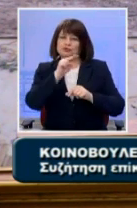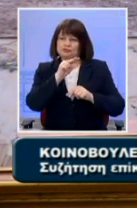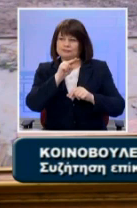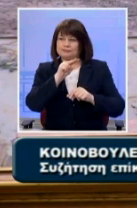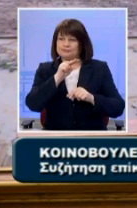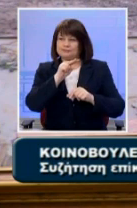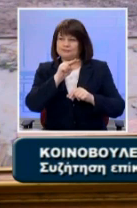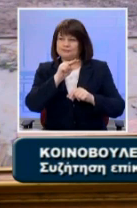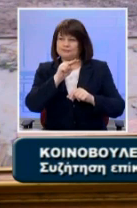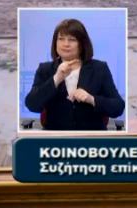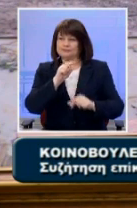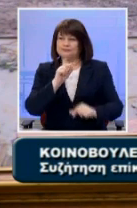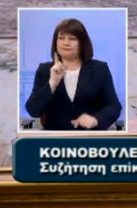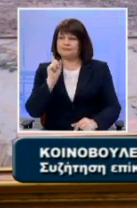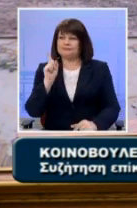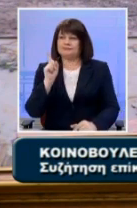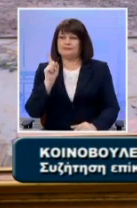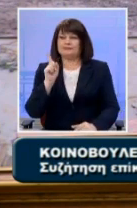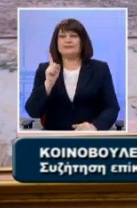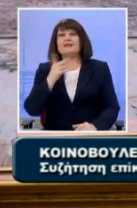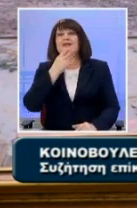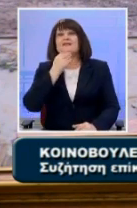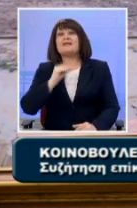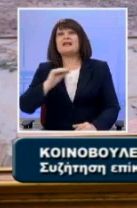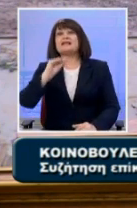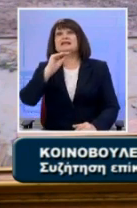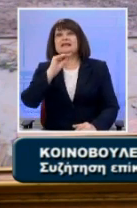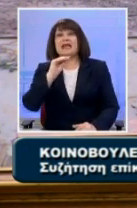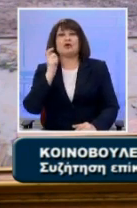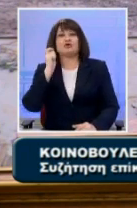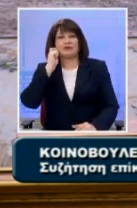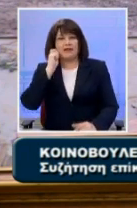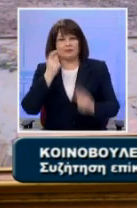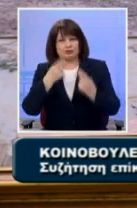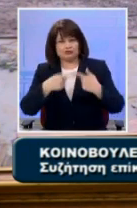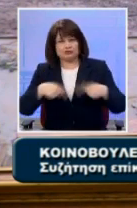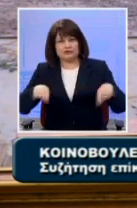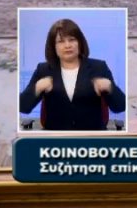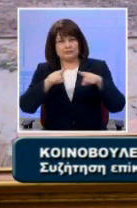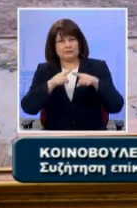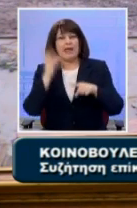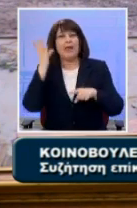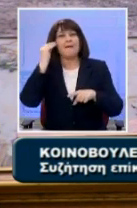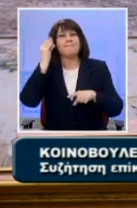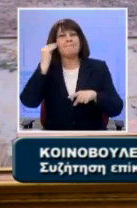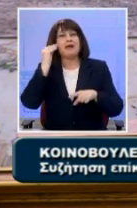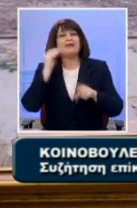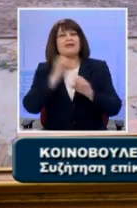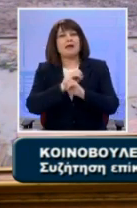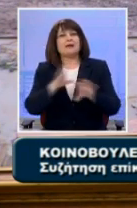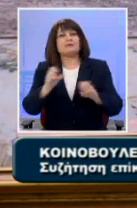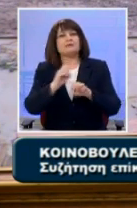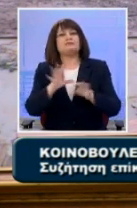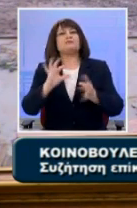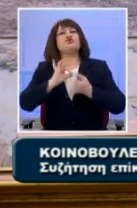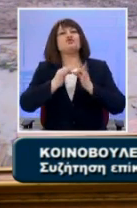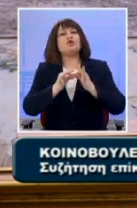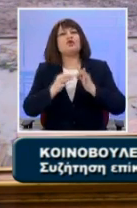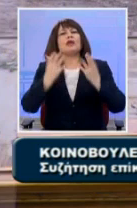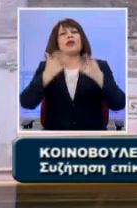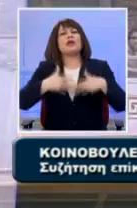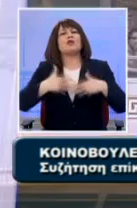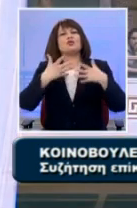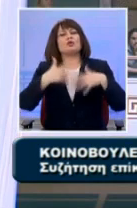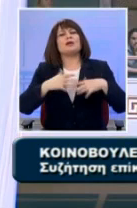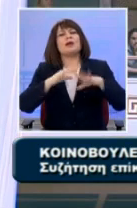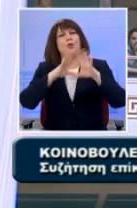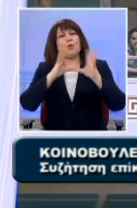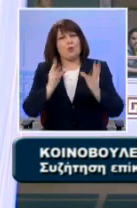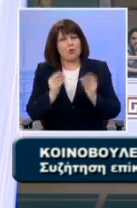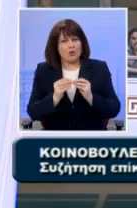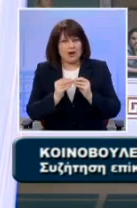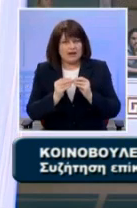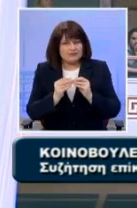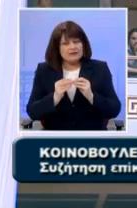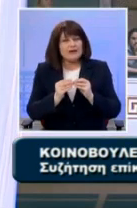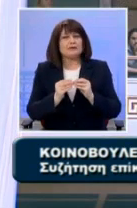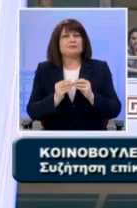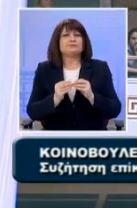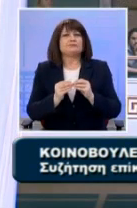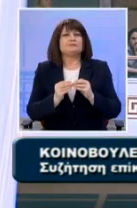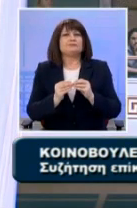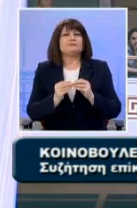όχι Ελευθερίου Βενιζέλου, Ελευθέριος Βενιζέλος, και ενημερώθηκαν για την ιστορία του κτηρίου και τον τρόπο οργάνωσης λειτουργίας της